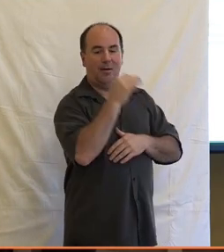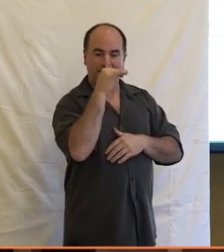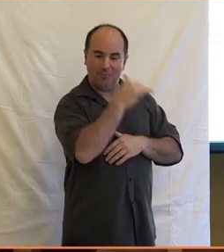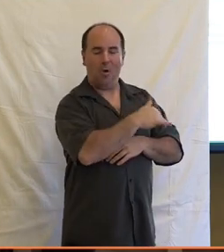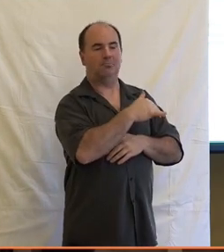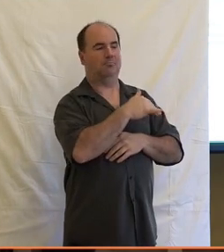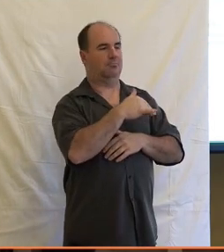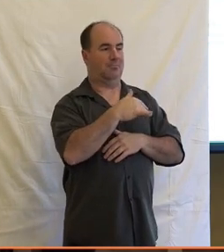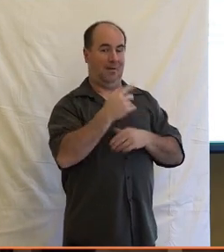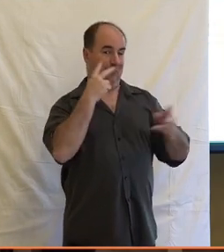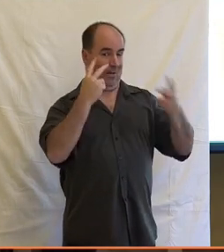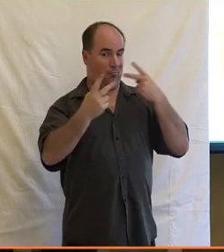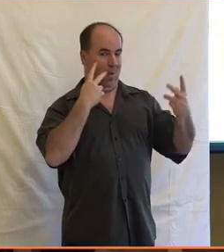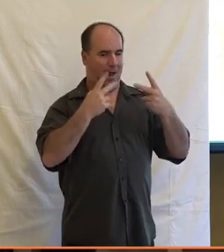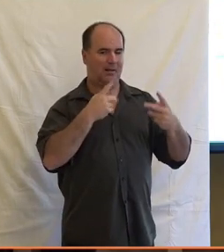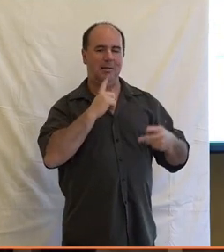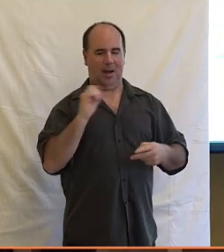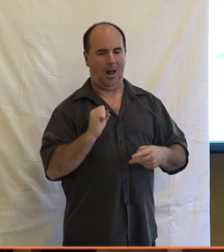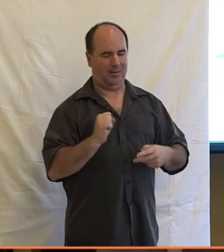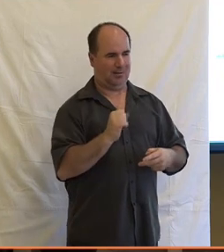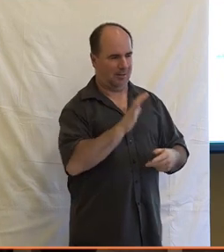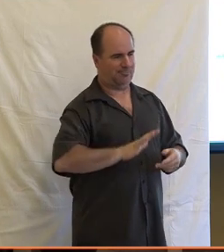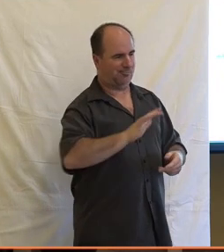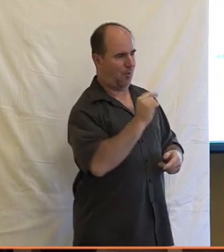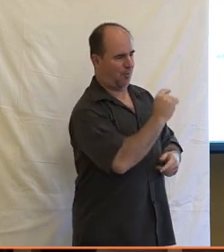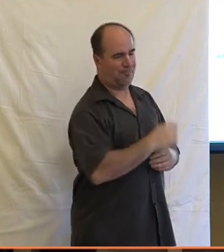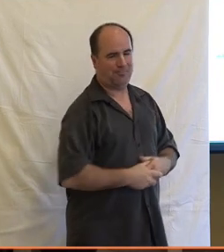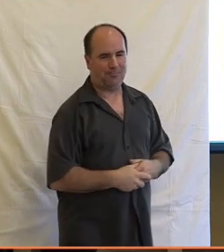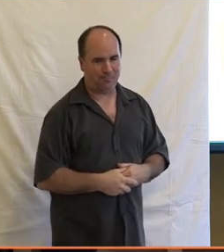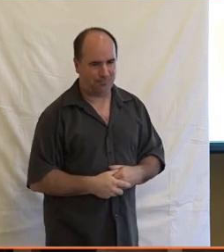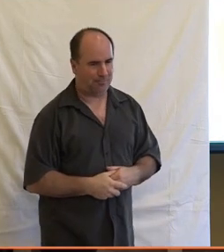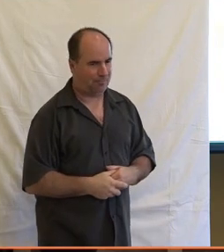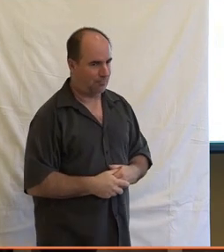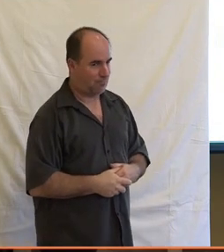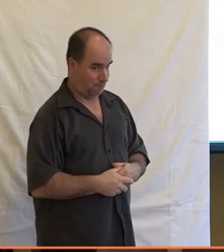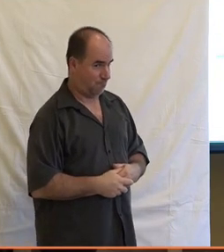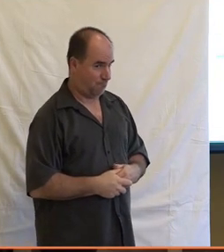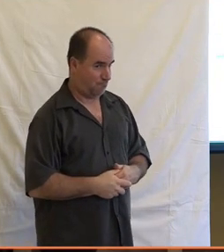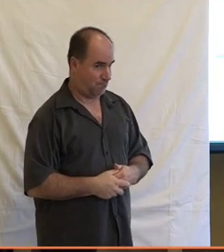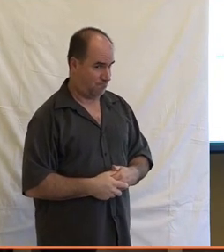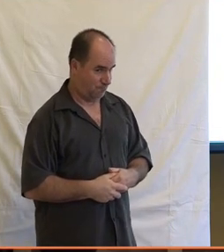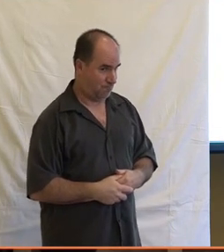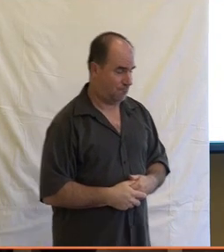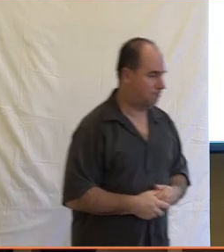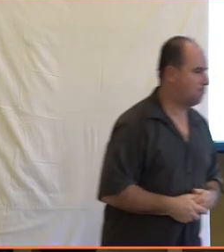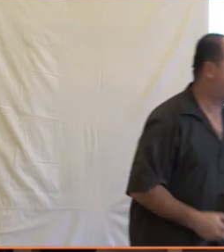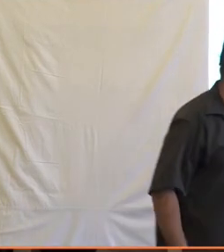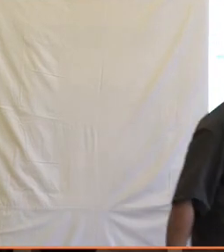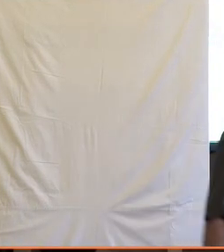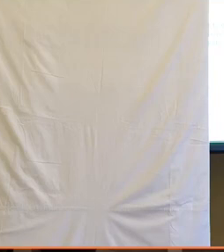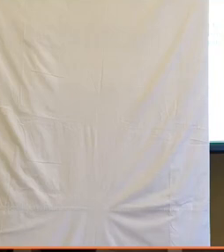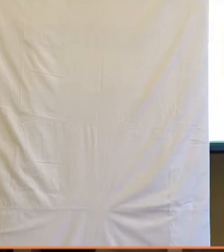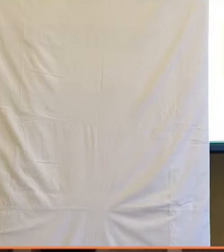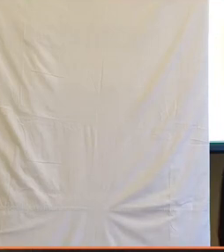a pak vám dám možnost odpovědi. Tak počkejte, jestli to... Je tam někde video, přátelé?